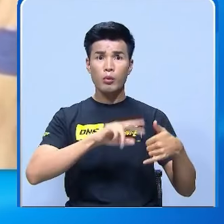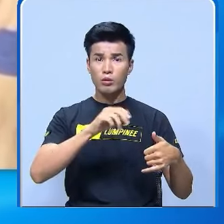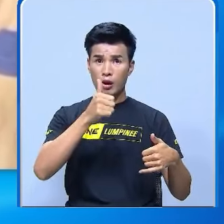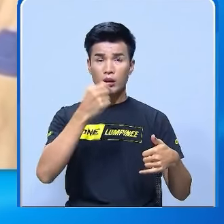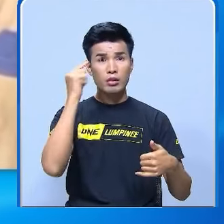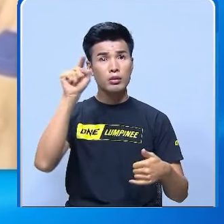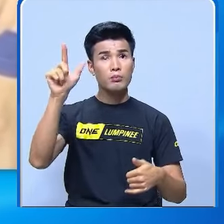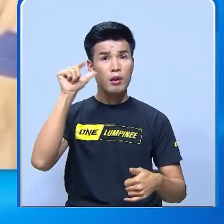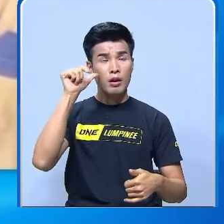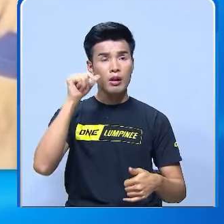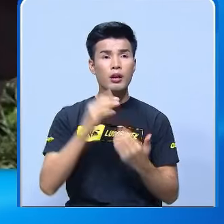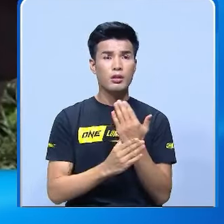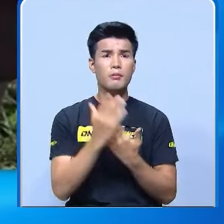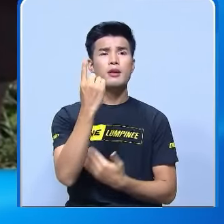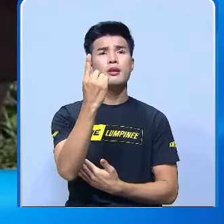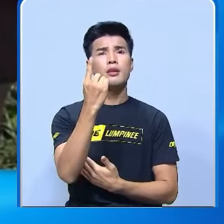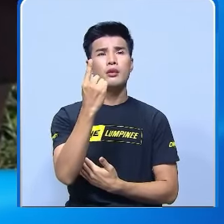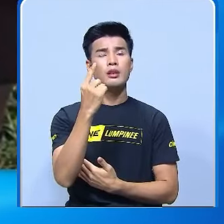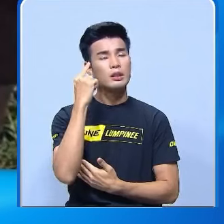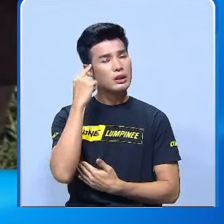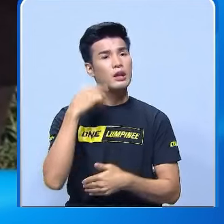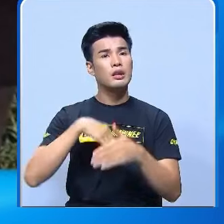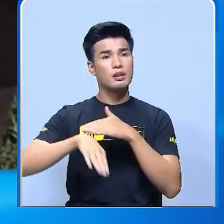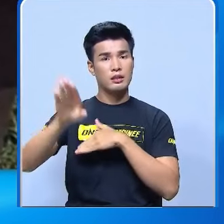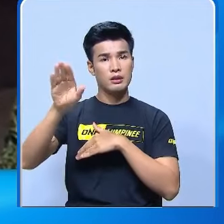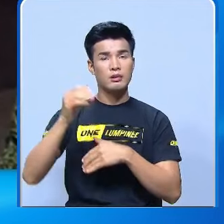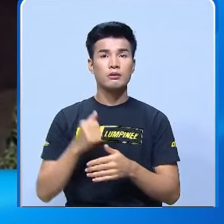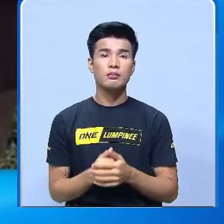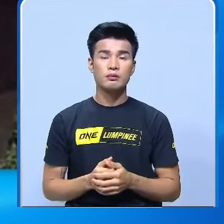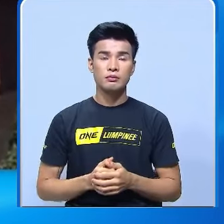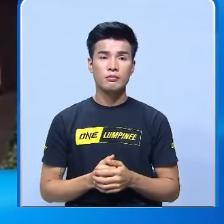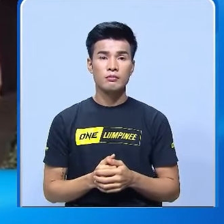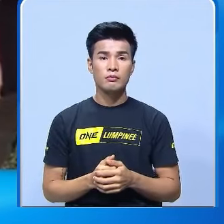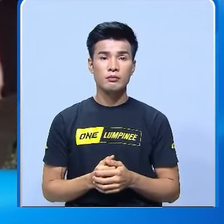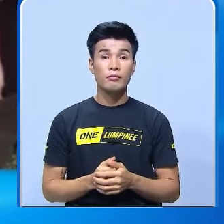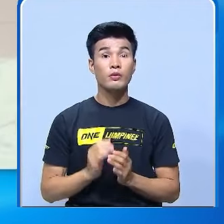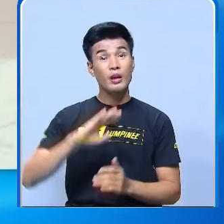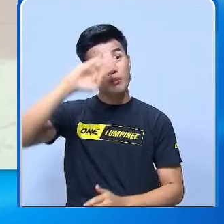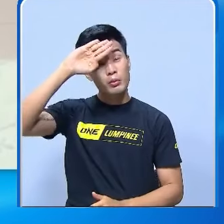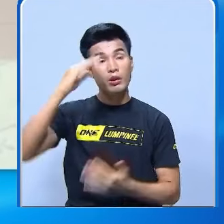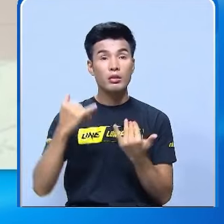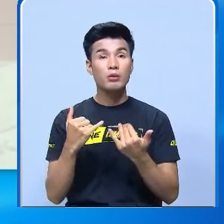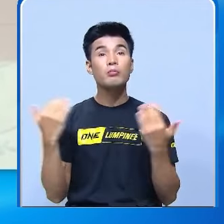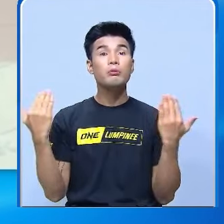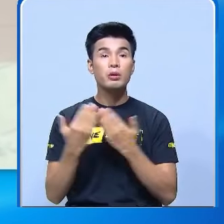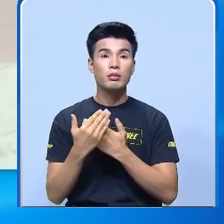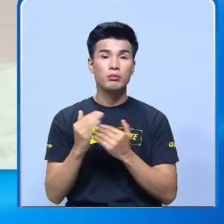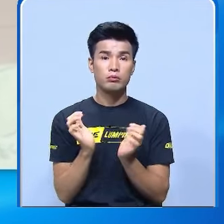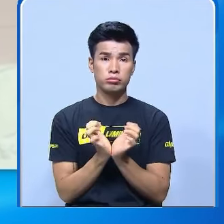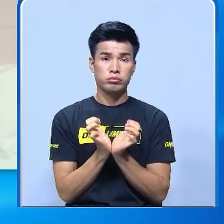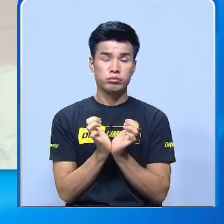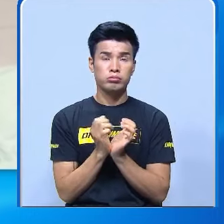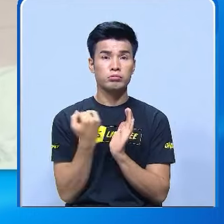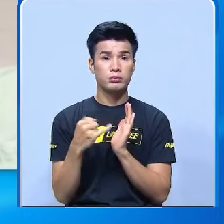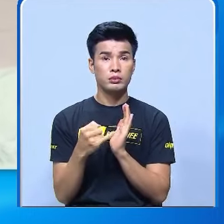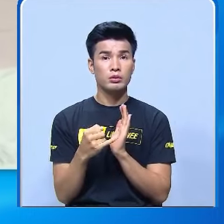แม่ออาทิตย์นึงก็เลยวางแผนหลบหนีนะค่ะเออจากผู้ป่วยตอนนี้เลยกลายเป็นผู้ต้องหาด้วยหรือเปล่าไม่รู้